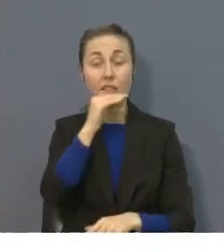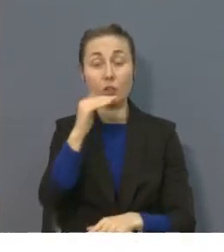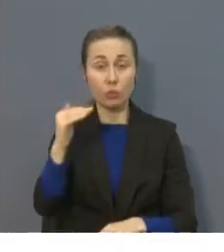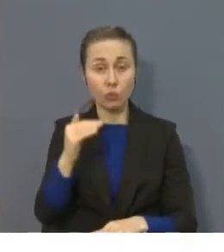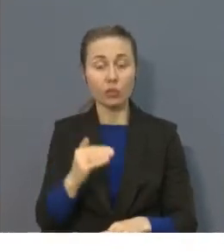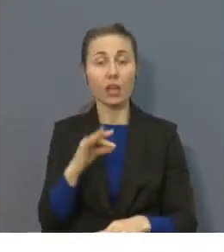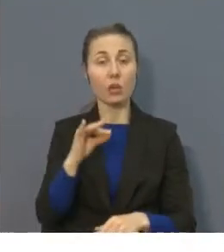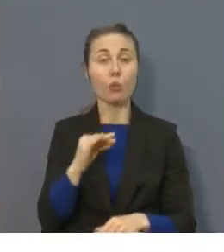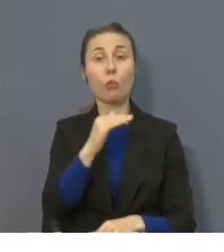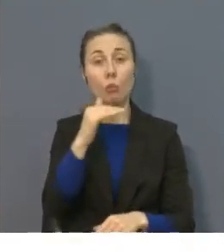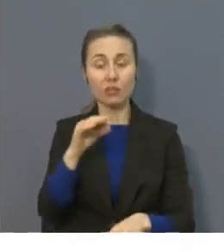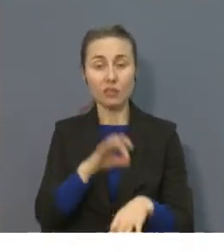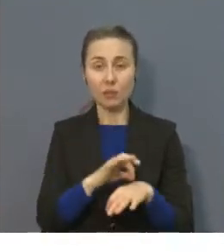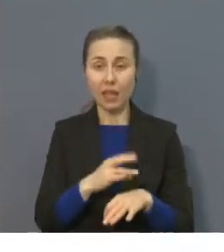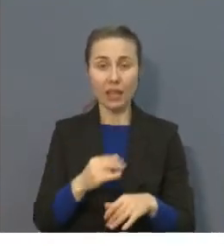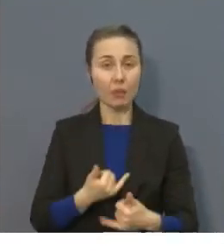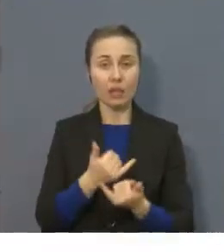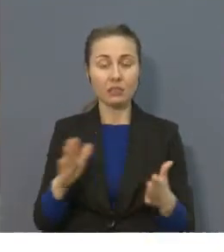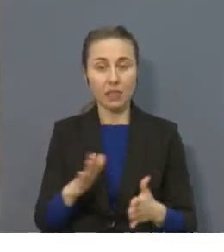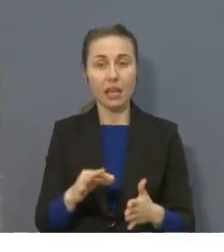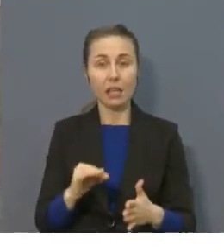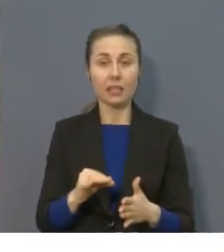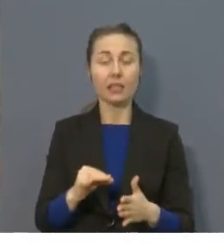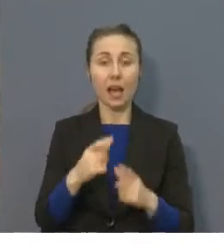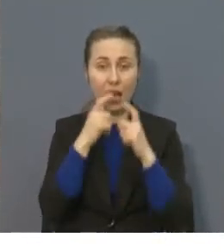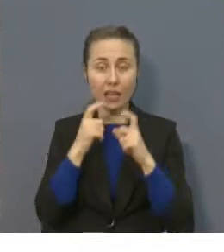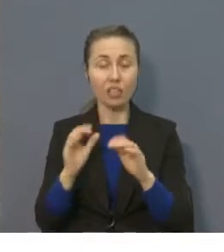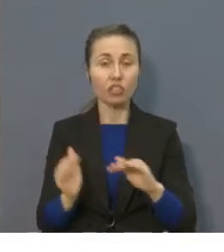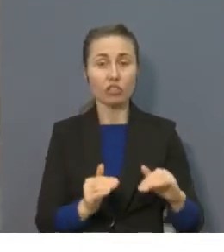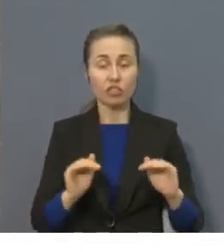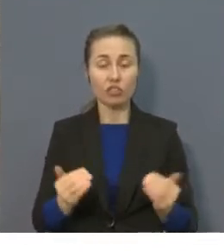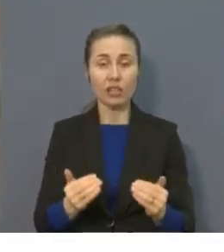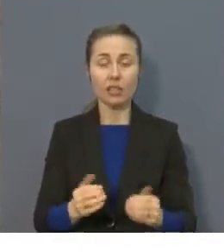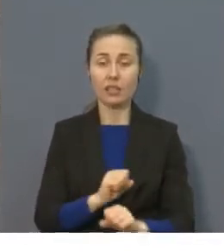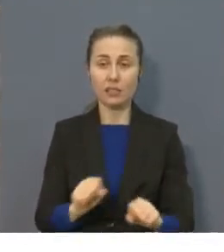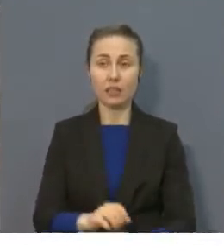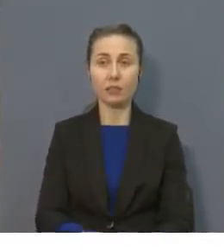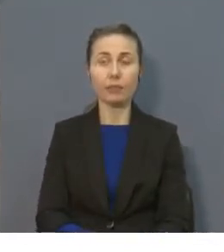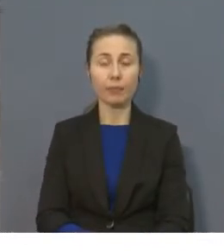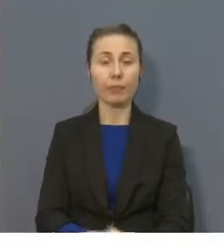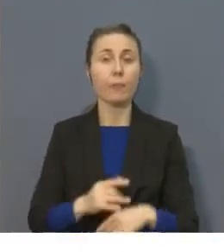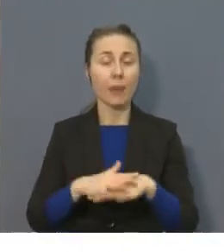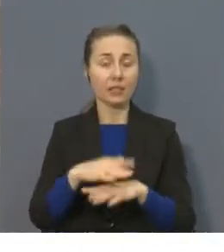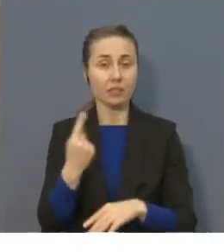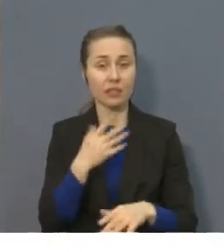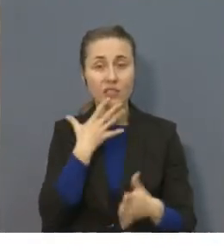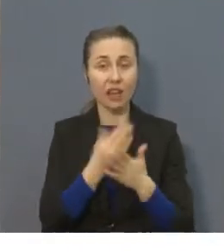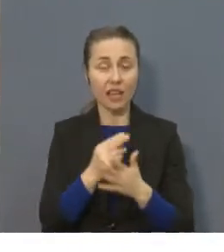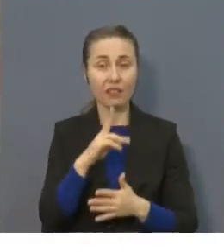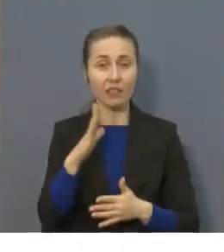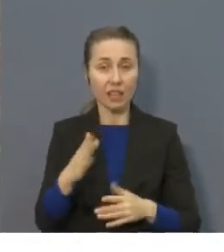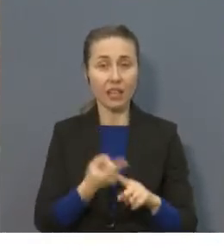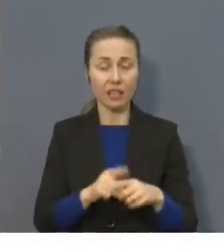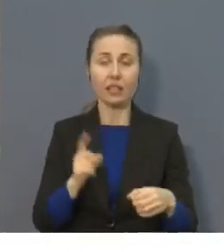деңгейі шектеулерді жоюға мүмкіндік бермейді. Өз пәтерлеріндегі мерекелерді өткізуде жаппай отырыстарға қатысты